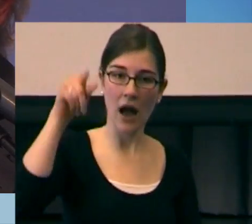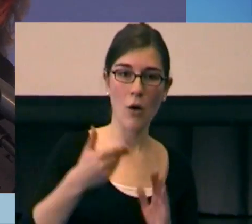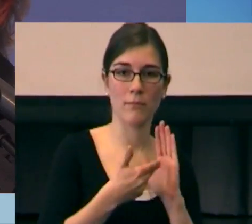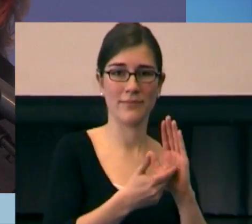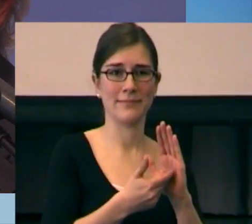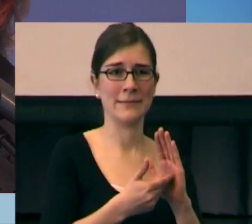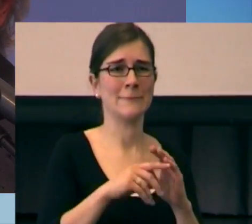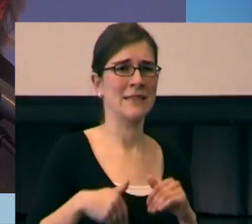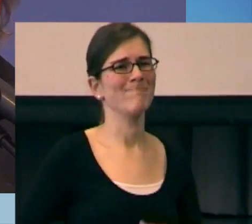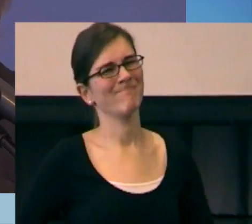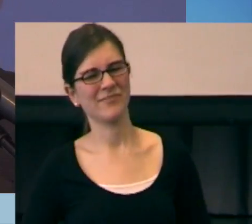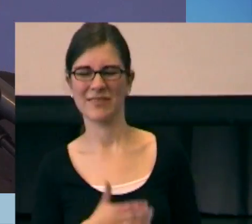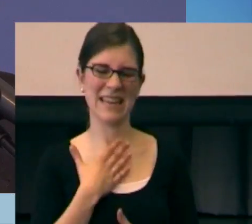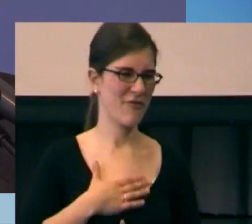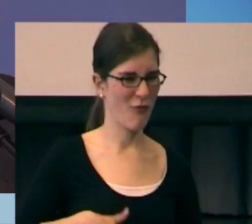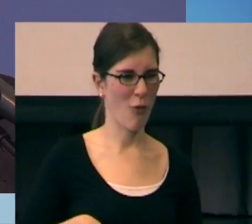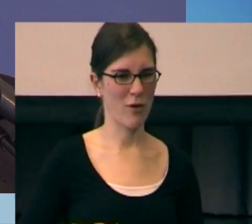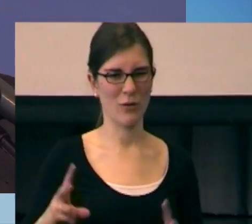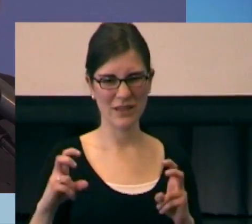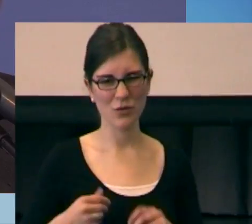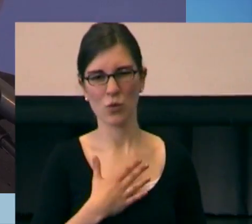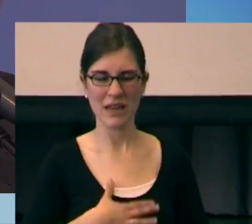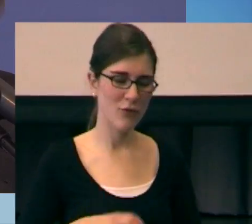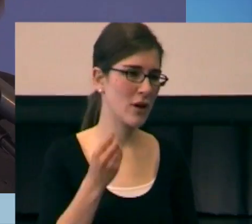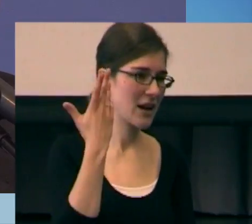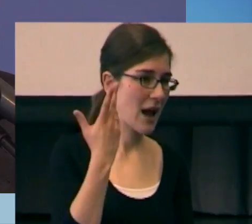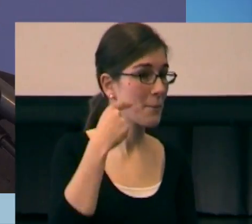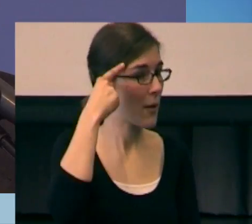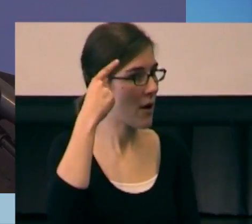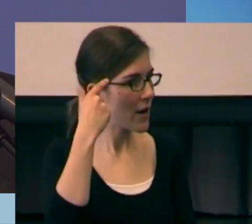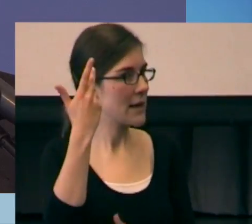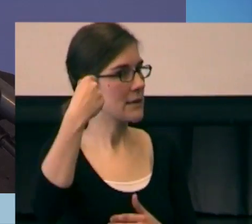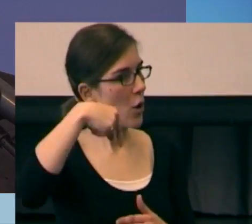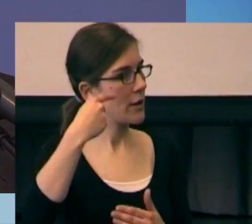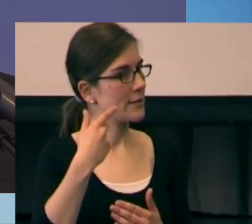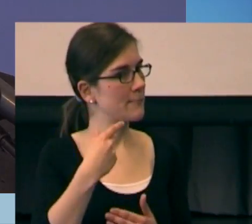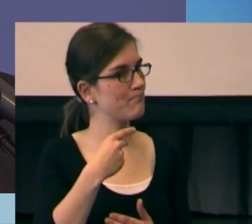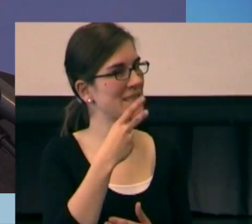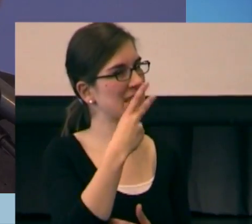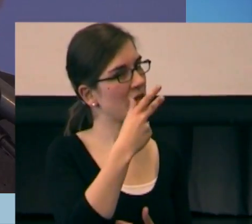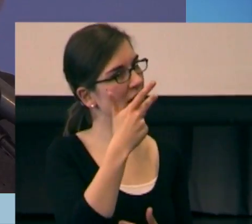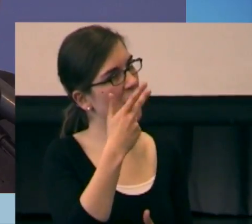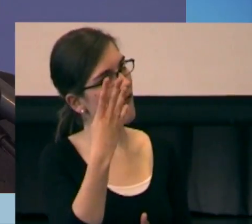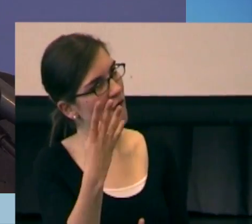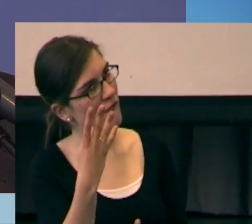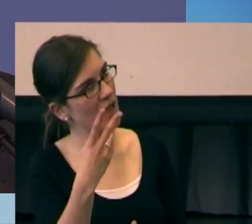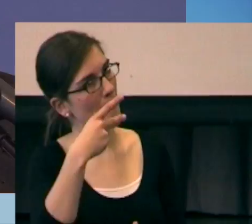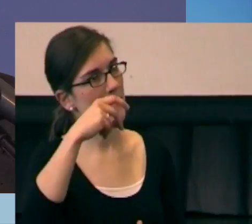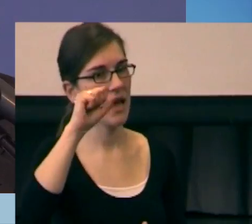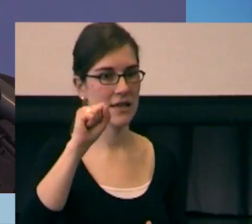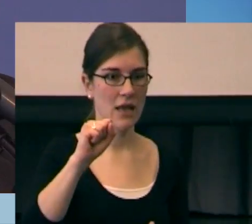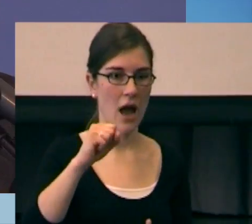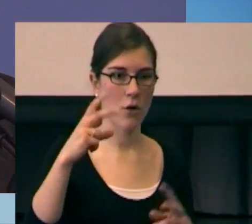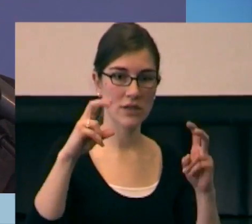über sich ergehen zu lassen. Man weiß heute, sie können wahrscheinlich mit zwei, drei, vier PSA-Untersuchungen im Leben